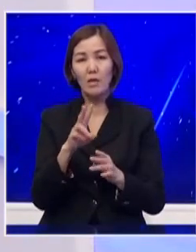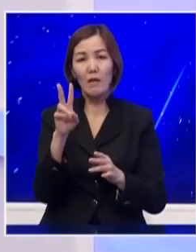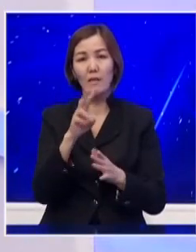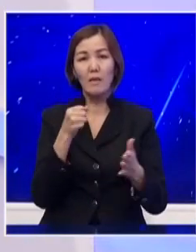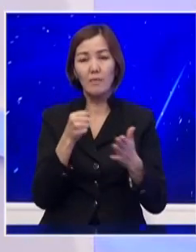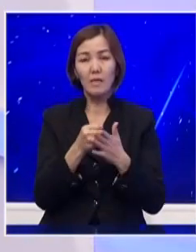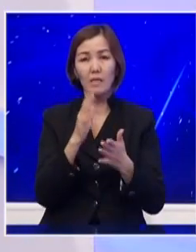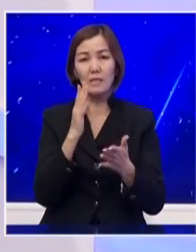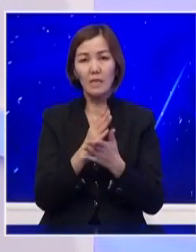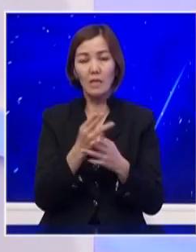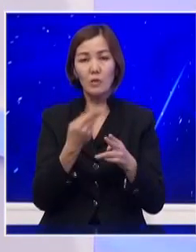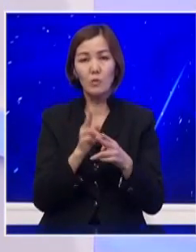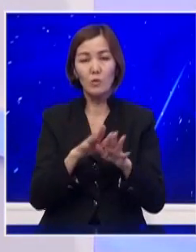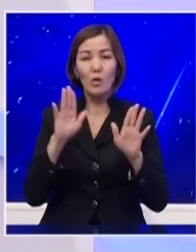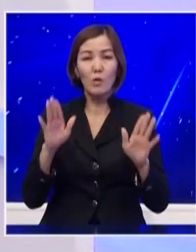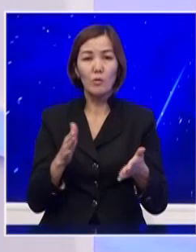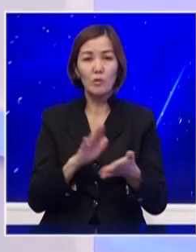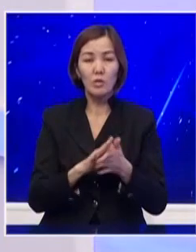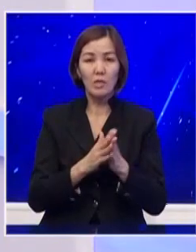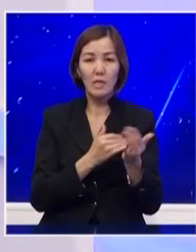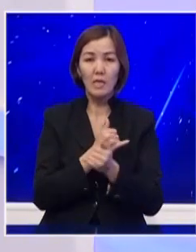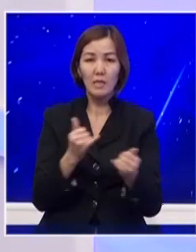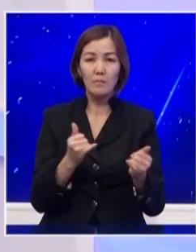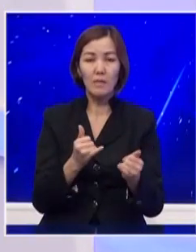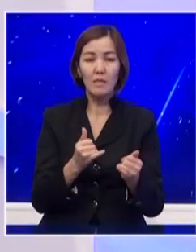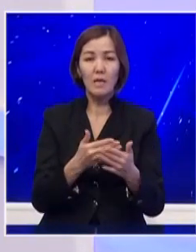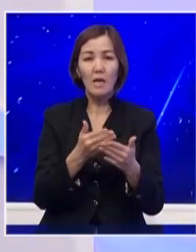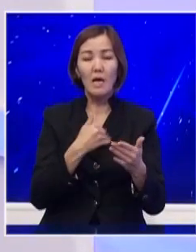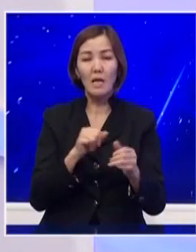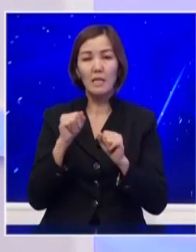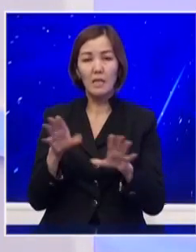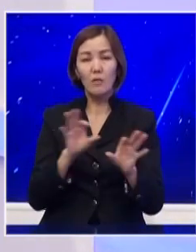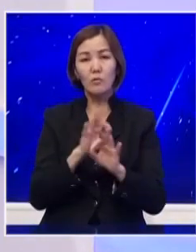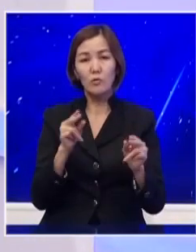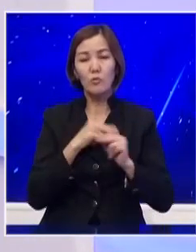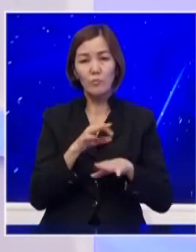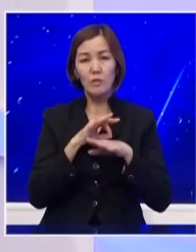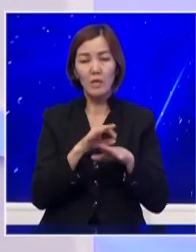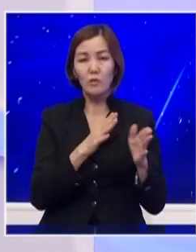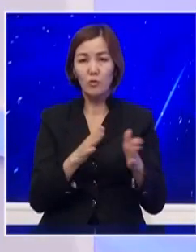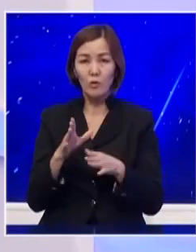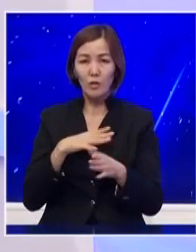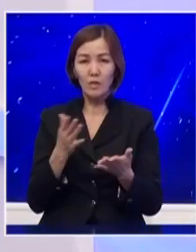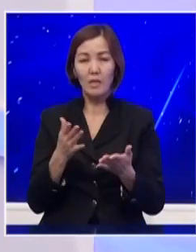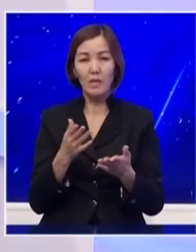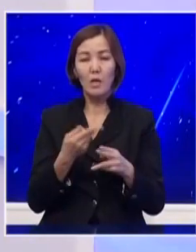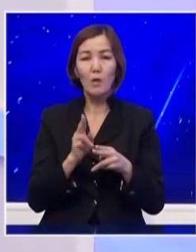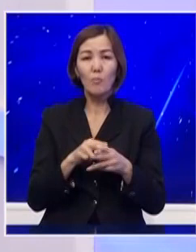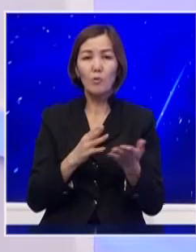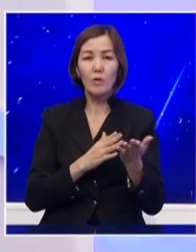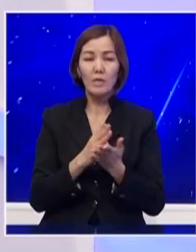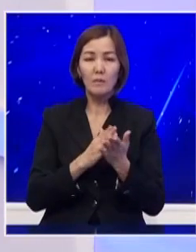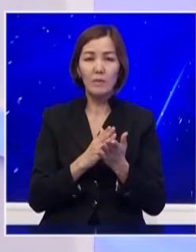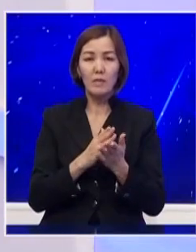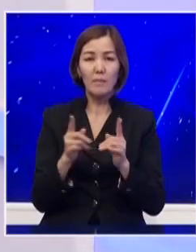аралығында сақталады. Сондықтан да төтенше жағдайлар қызметінің мамандары алдын алу, түсіндіру жұмыстарын жүйелендірген. Бұл туралы сала